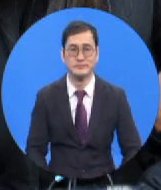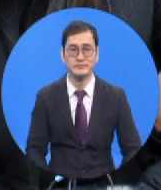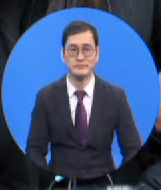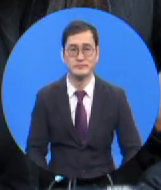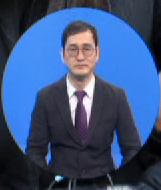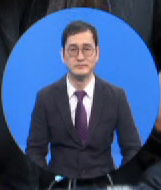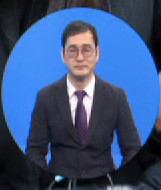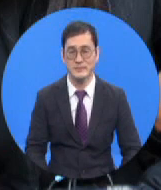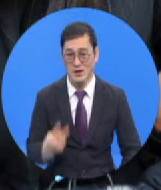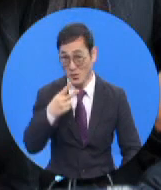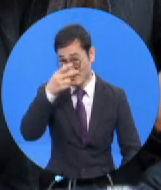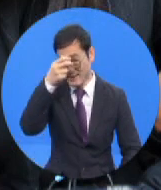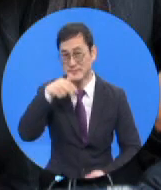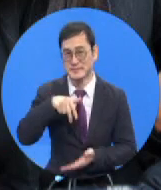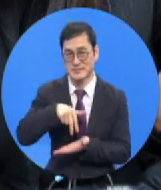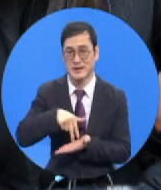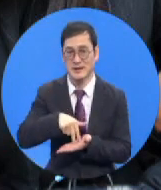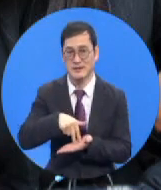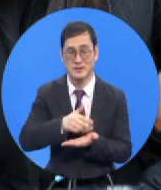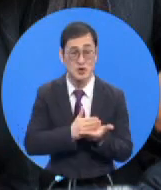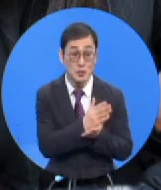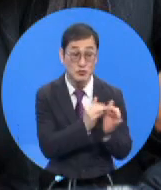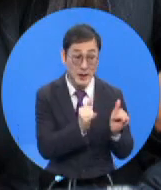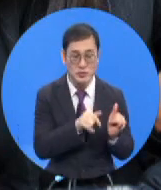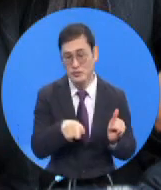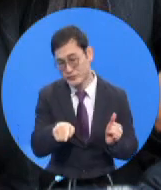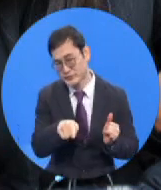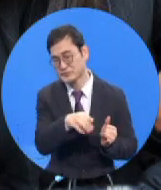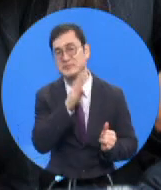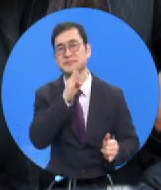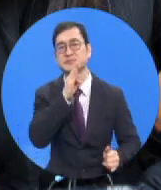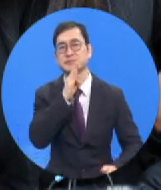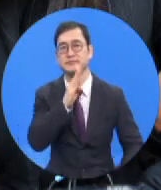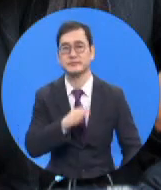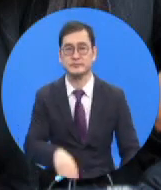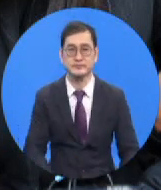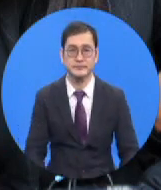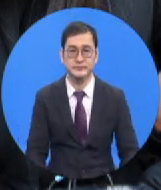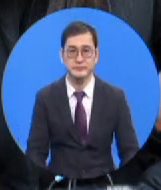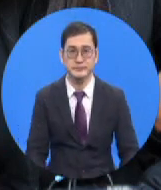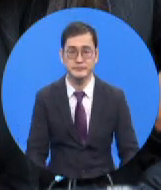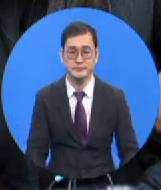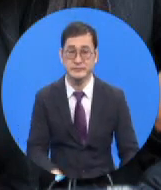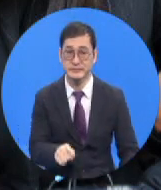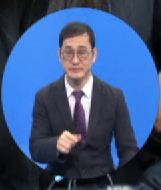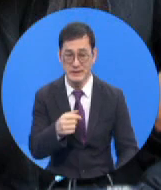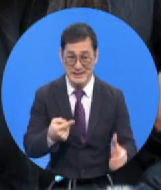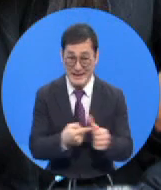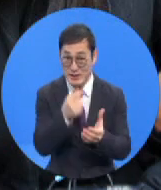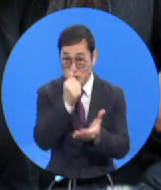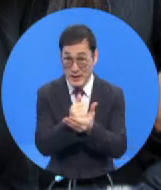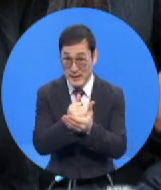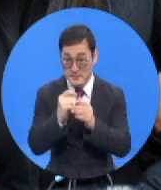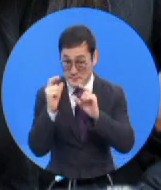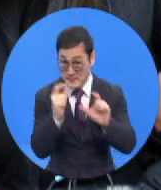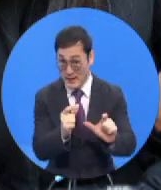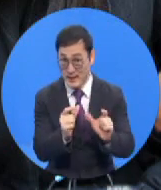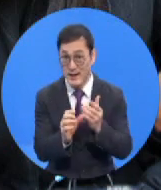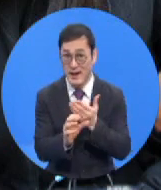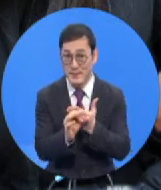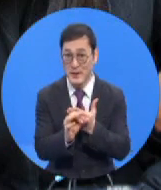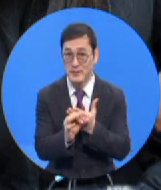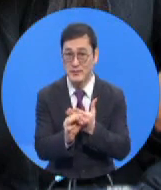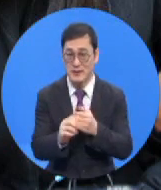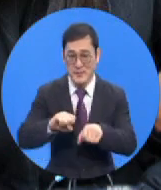가능성을 인지했다 이렇게 주장하고 있습니다. 살인죄가 적용되면 기본이 10년에서 16년형이 처해지고 가중